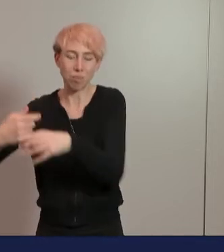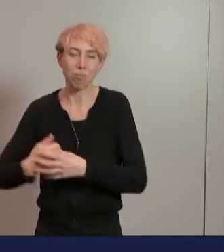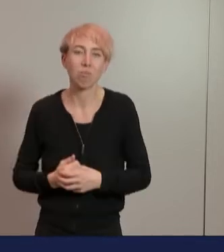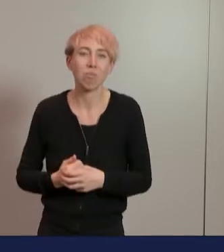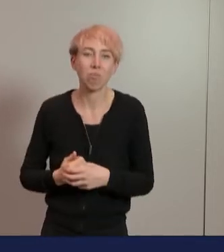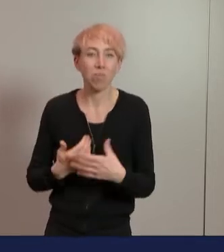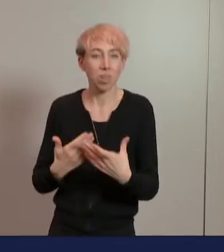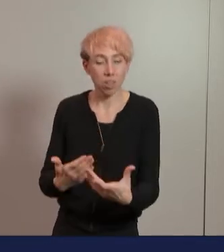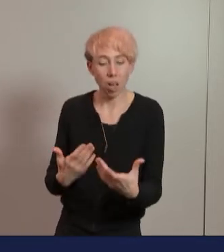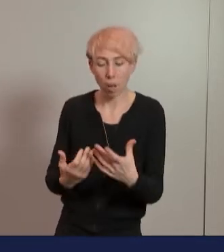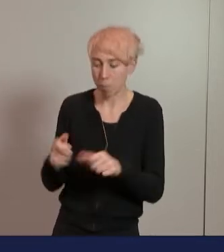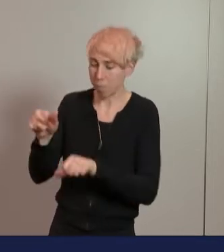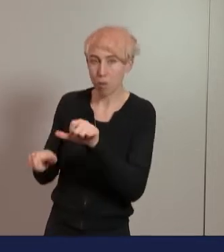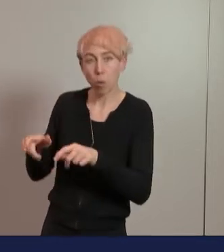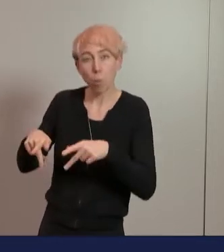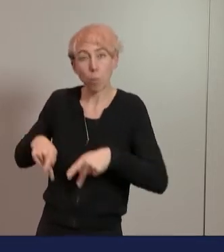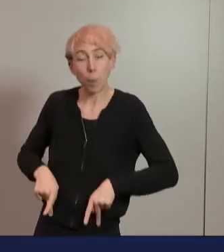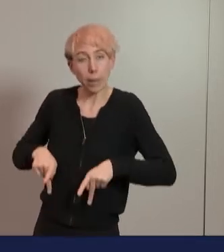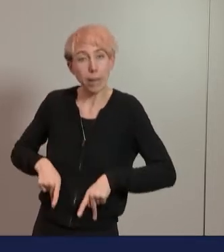Cette participation nouvelle des propriétaires roséens